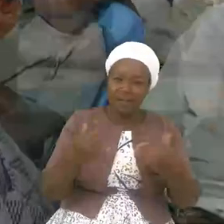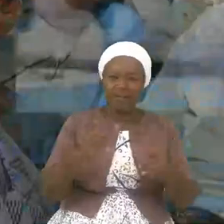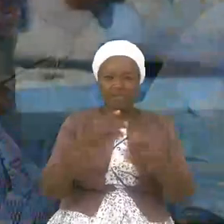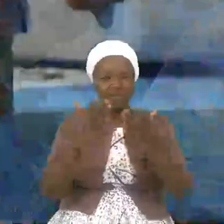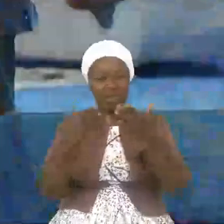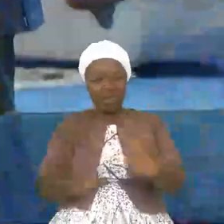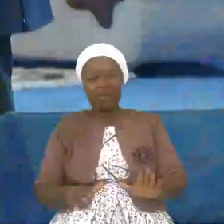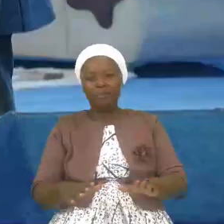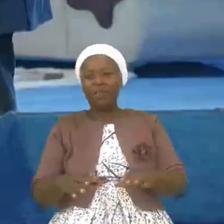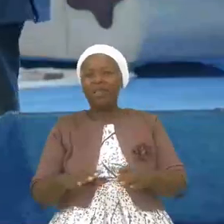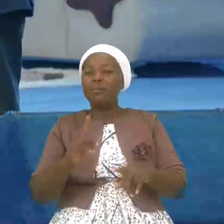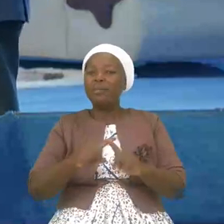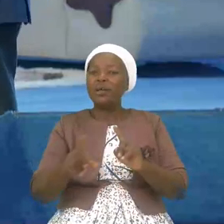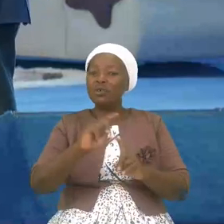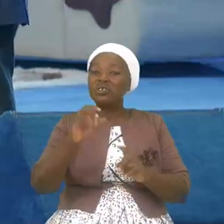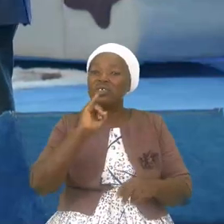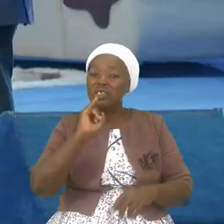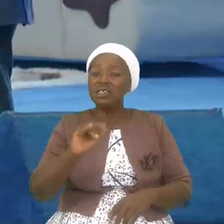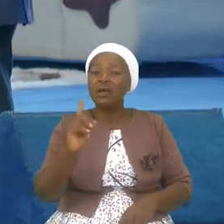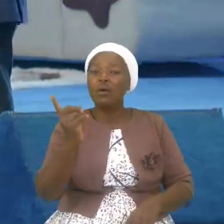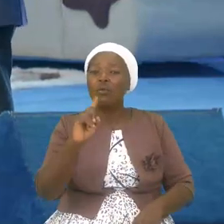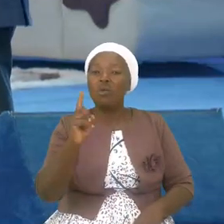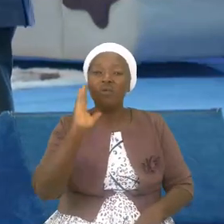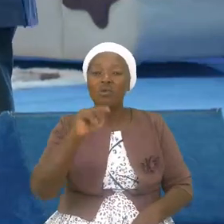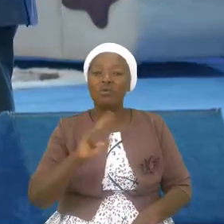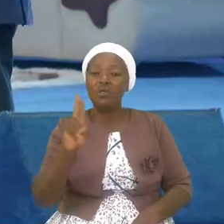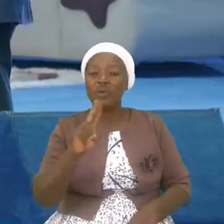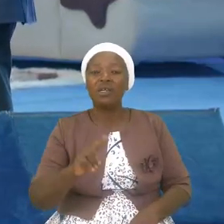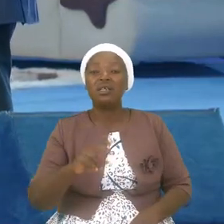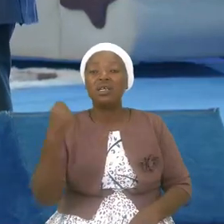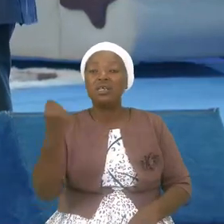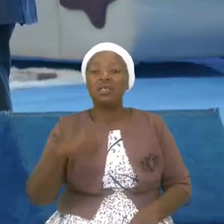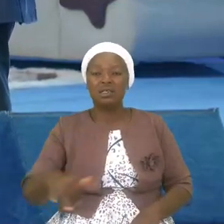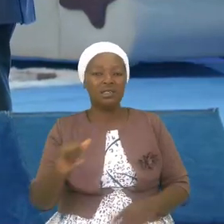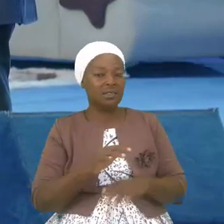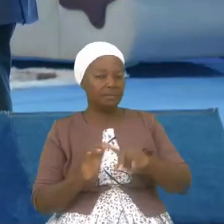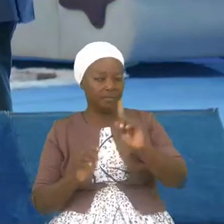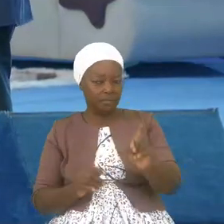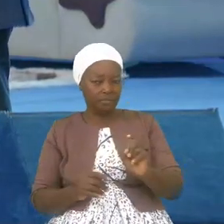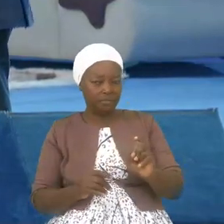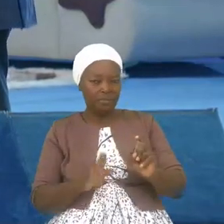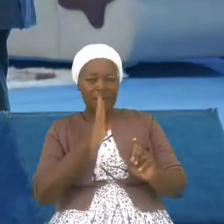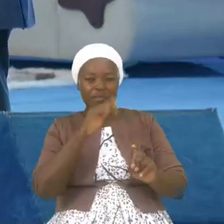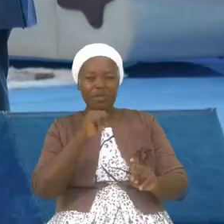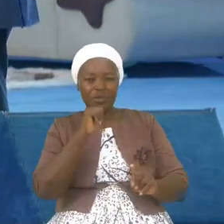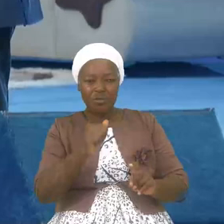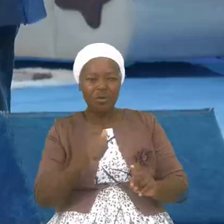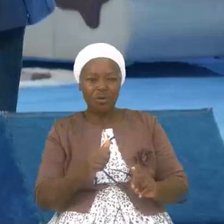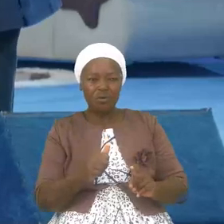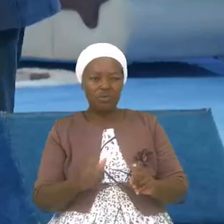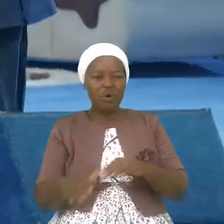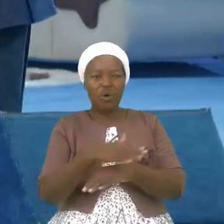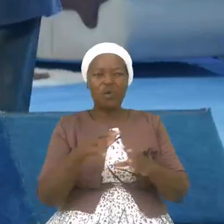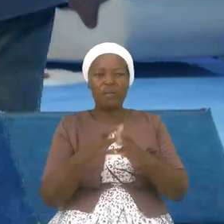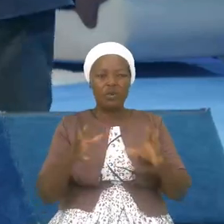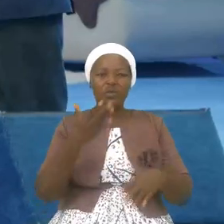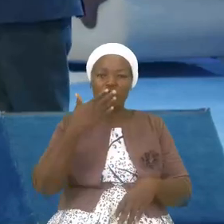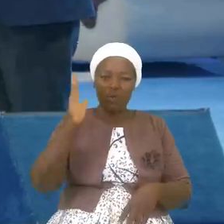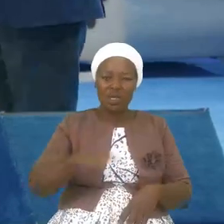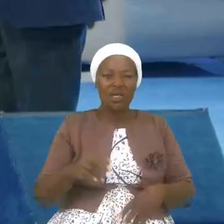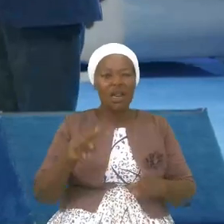passeras-tu l'éternité? Ne sois pas méchant à l'excès et ne sois pas insensé.